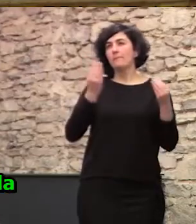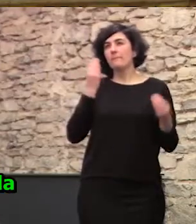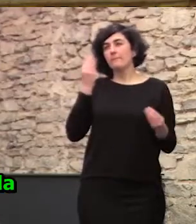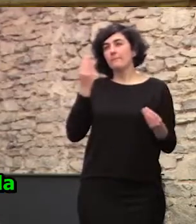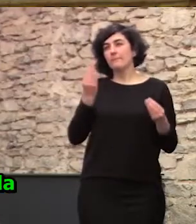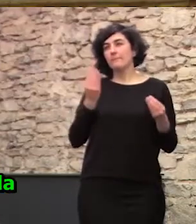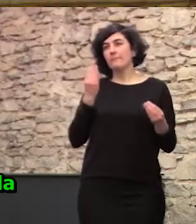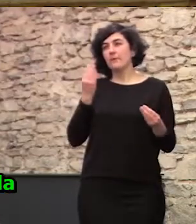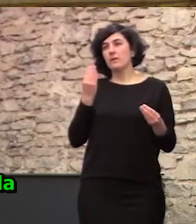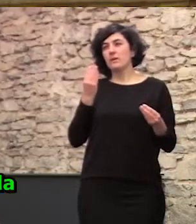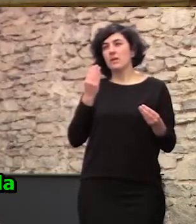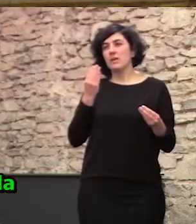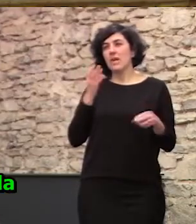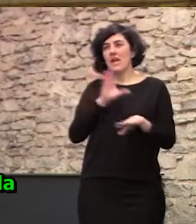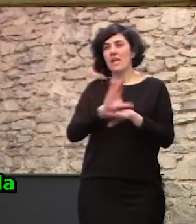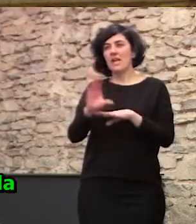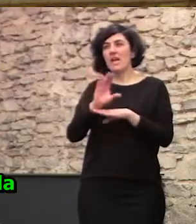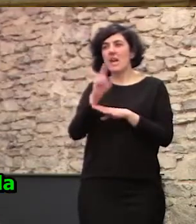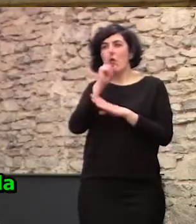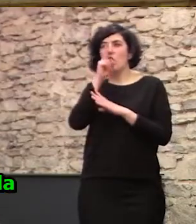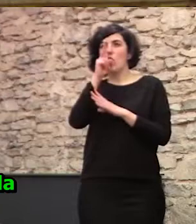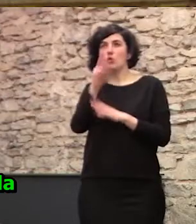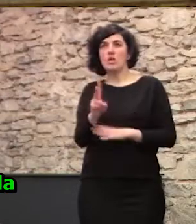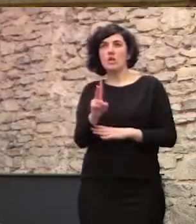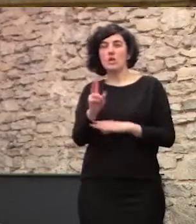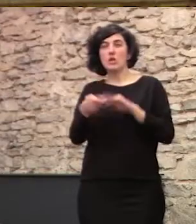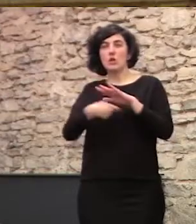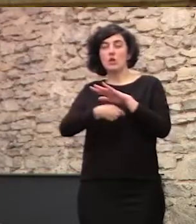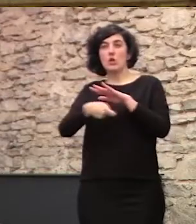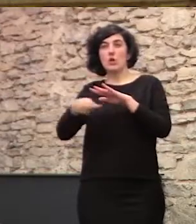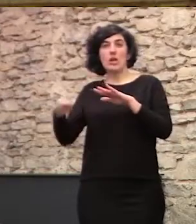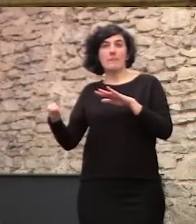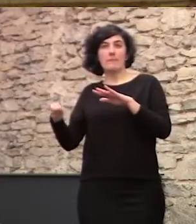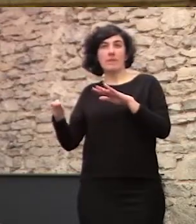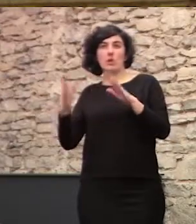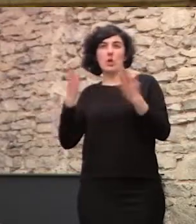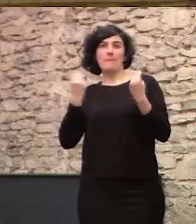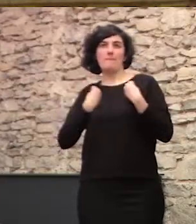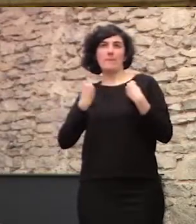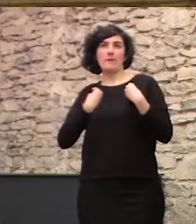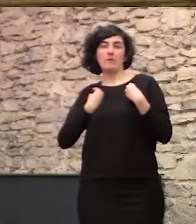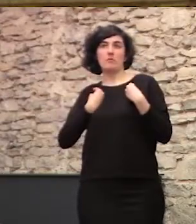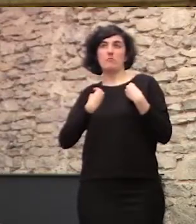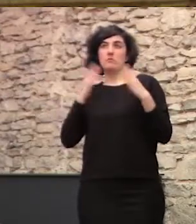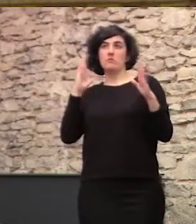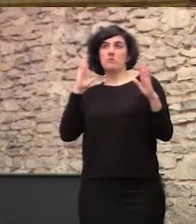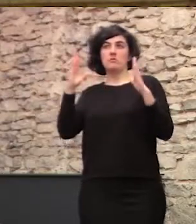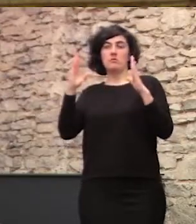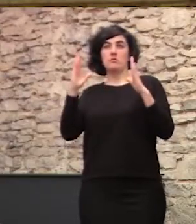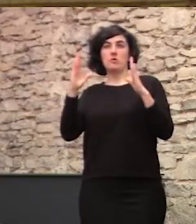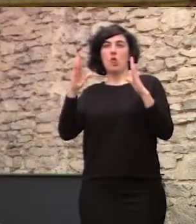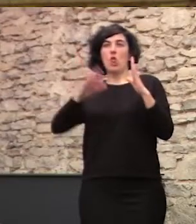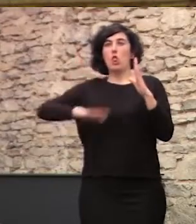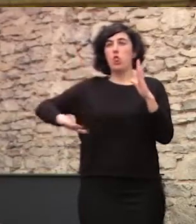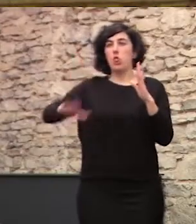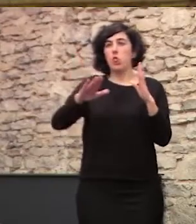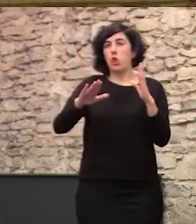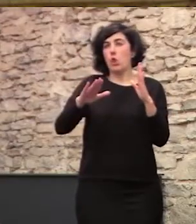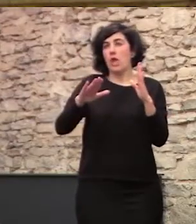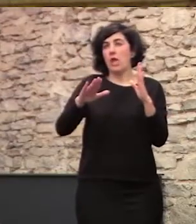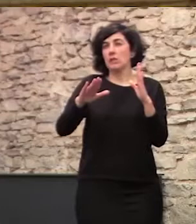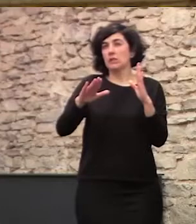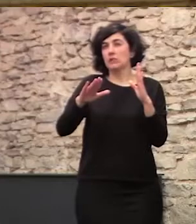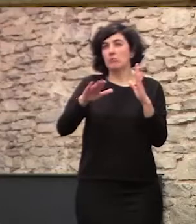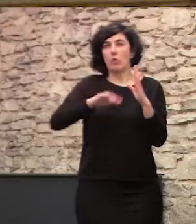nire karrerako bi urteoetako Gasteiz da pixkat nebulosa, baina oso toki konkretu batzuk, eta orain